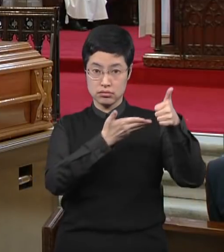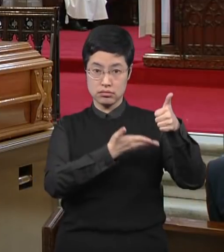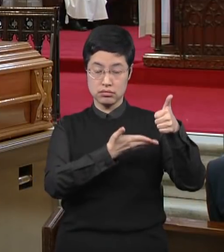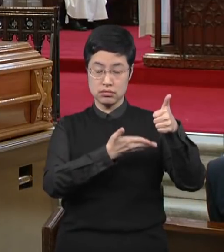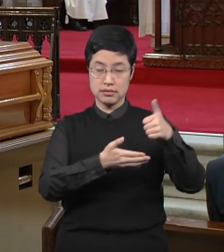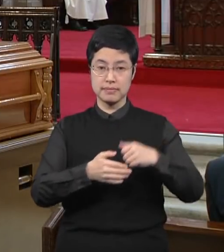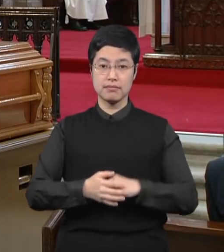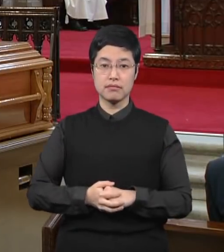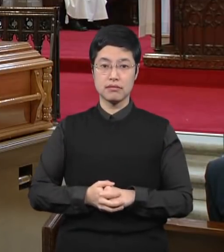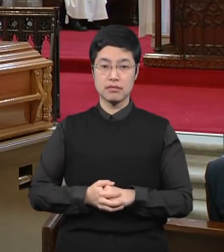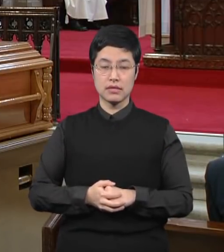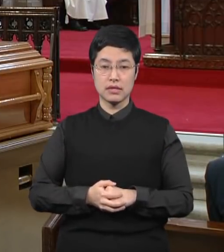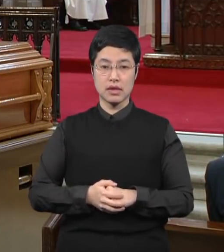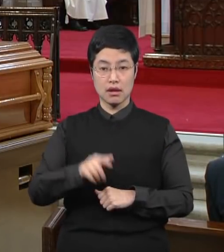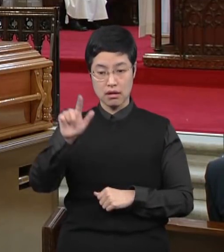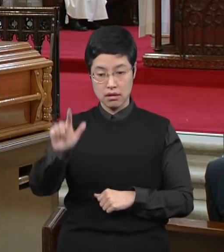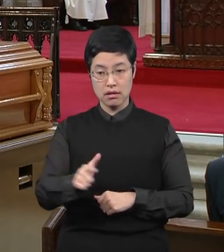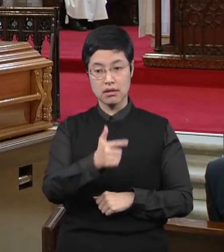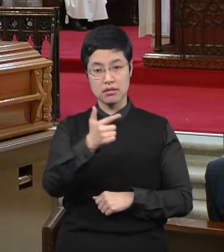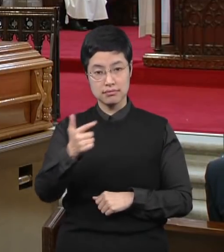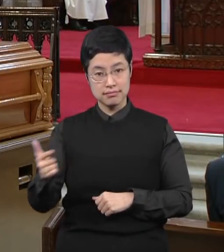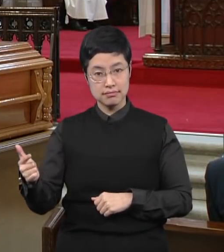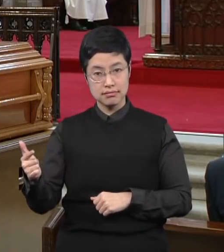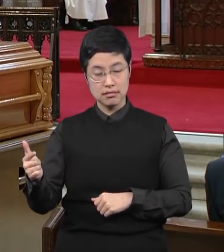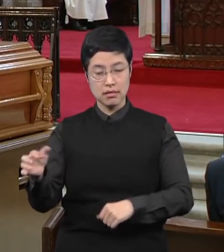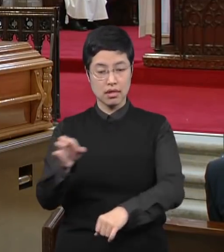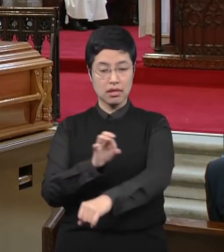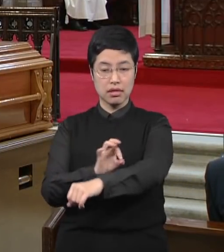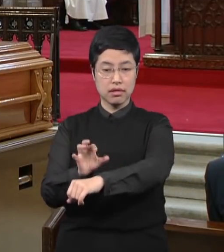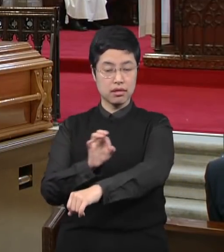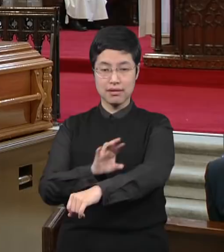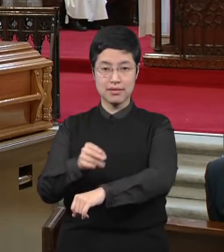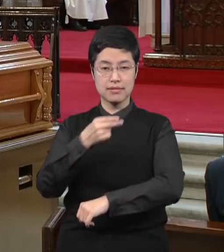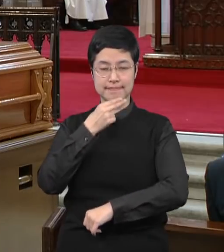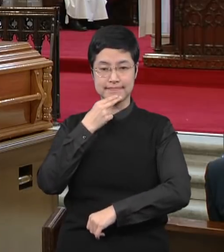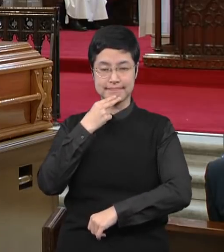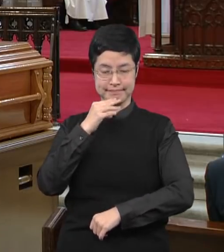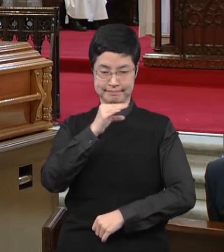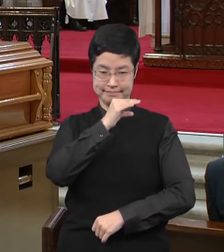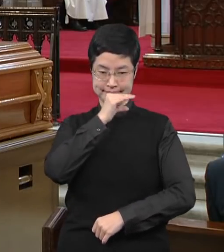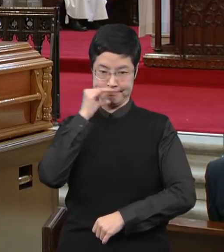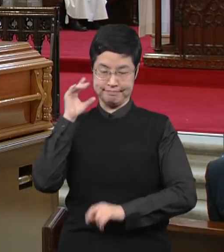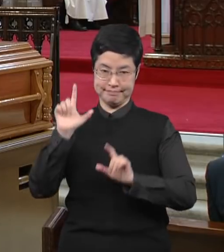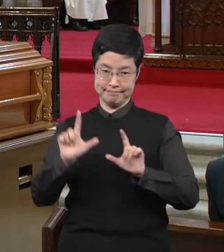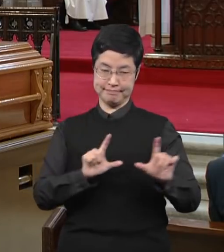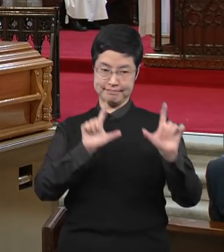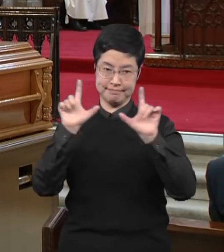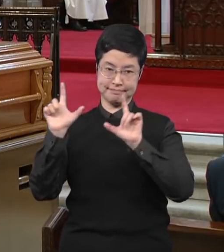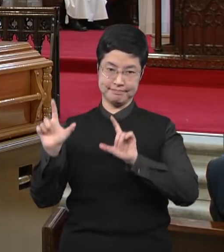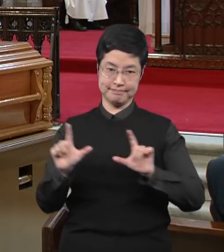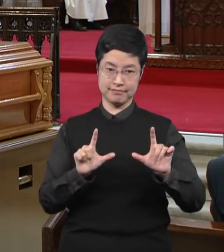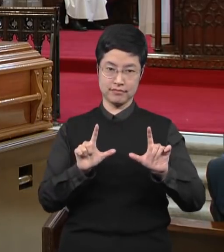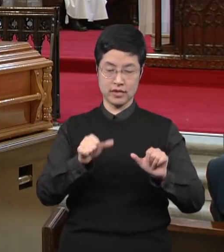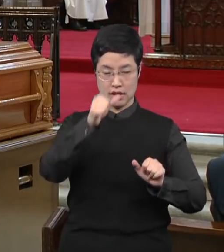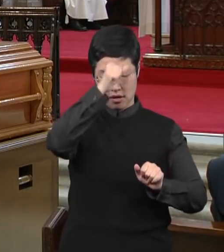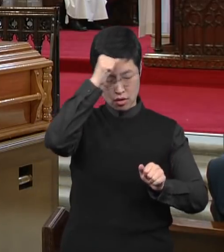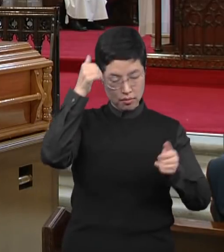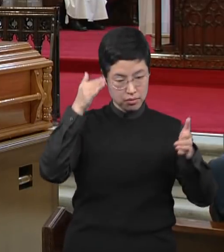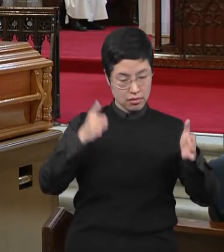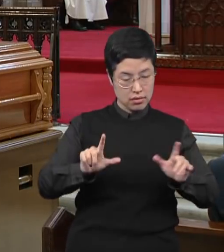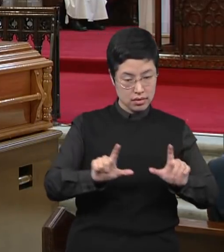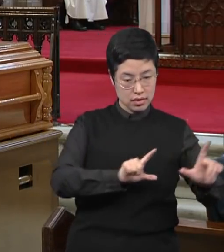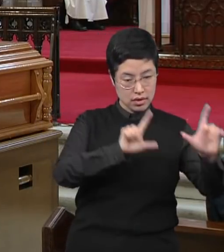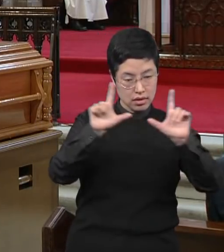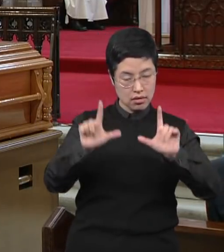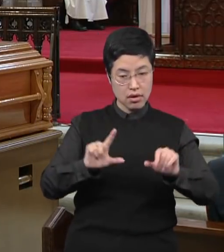주경님께서는 단 하루도 흐트러짐 없는 자세로 한평생을